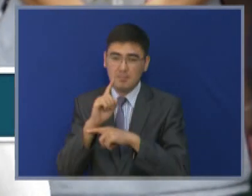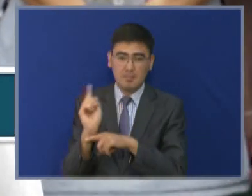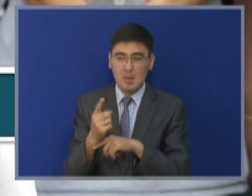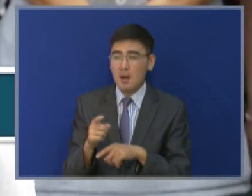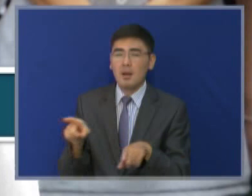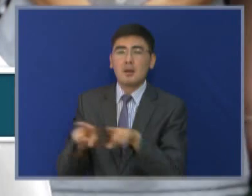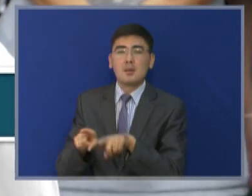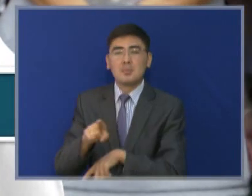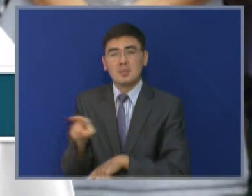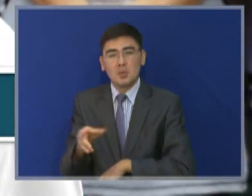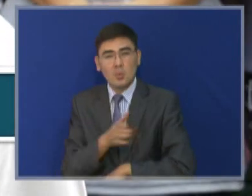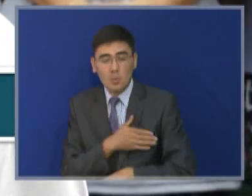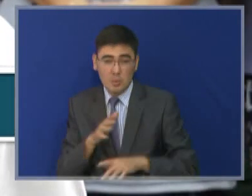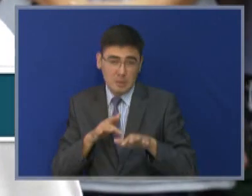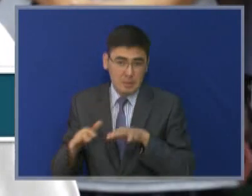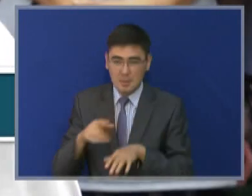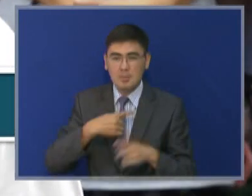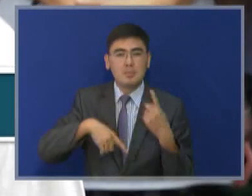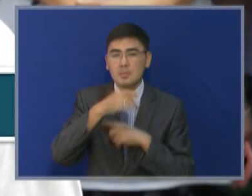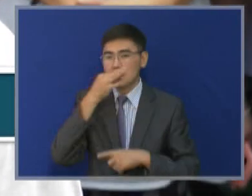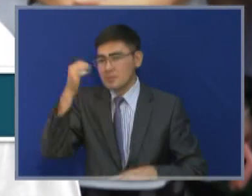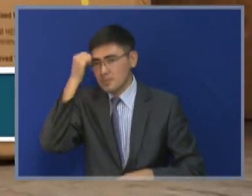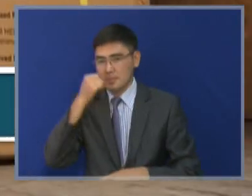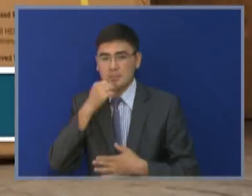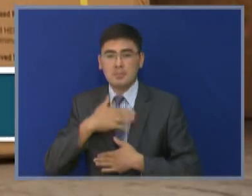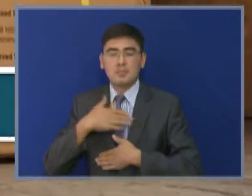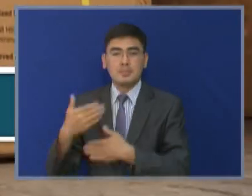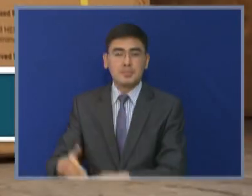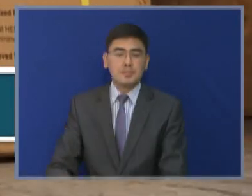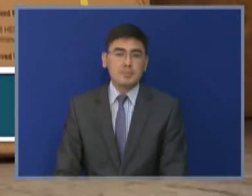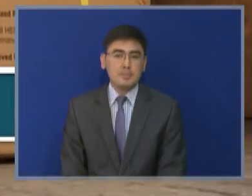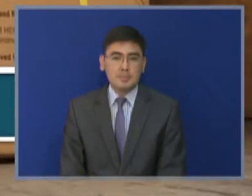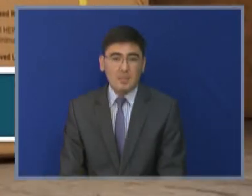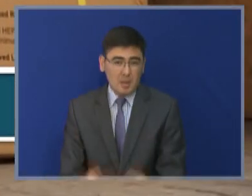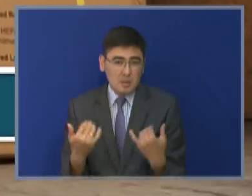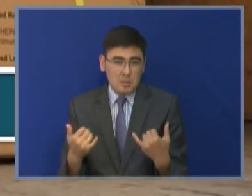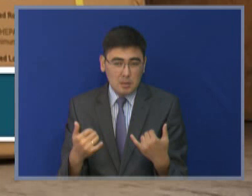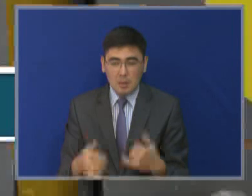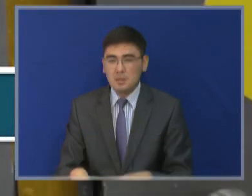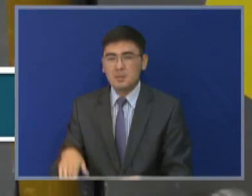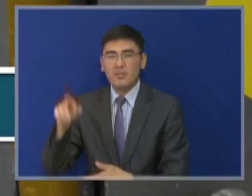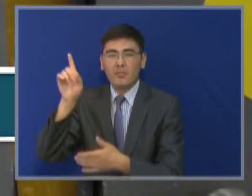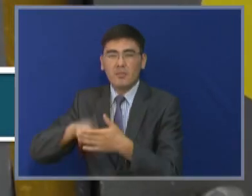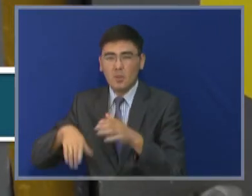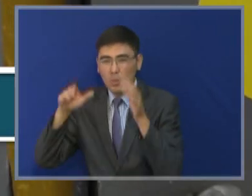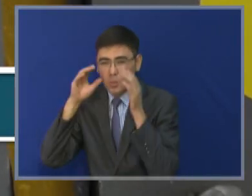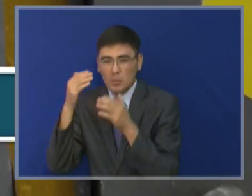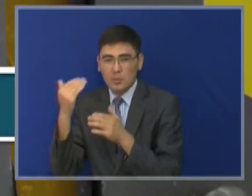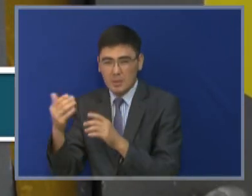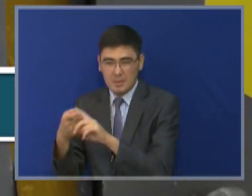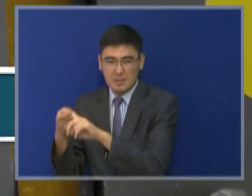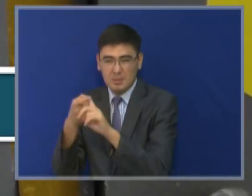үшін жанашыр азаматтарға зор алғысымызды білдіреміз. Қазіргі таңда Қазақстан мұсылмандары діни басқармасының зекет